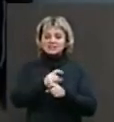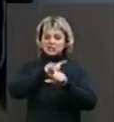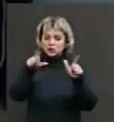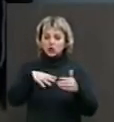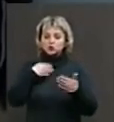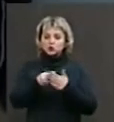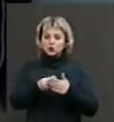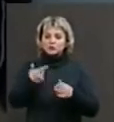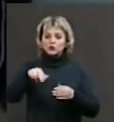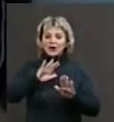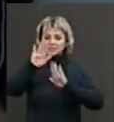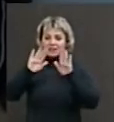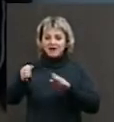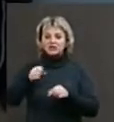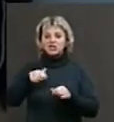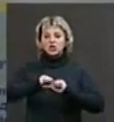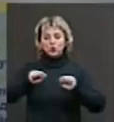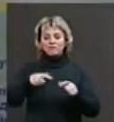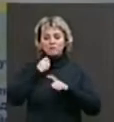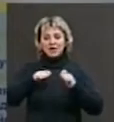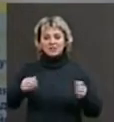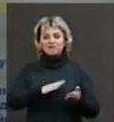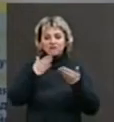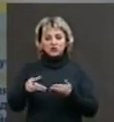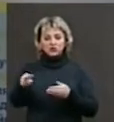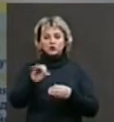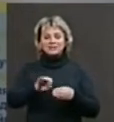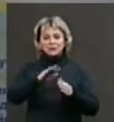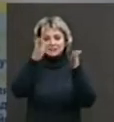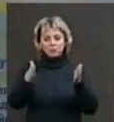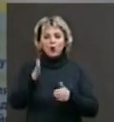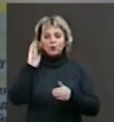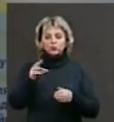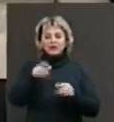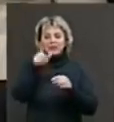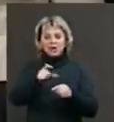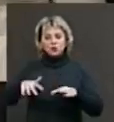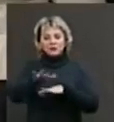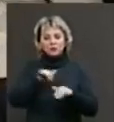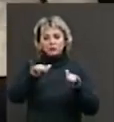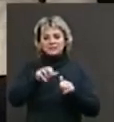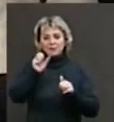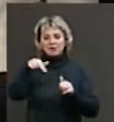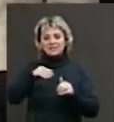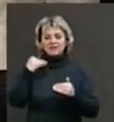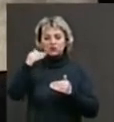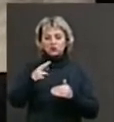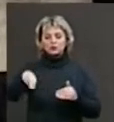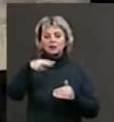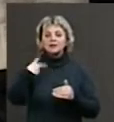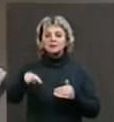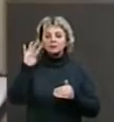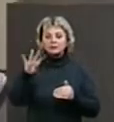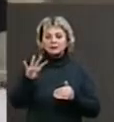гимназии собственную галерею славы героев-пионеров и вынести их историю на стенд в будущем Народном музее Самбекской высоты. Иван Полехин,